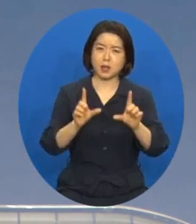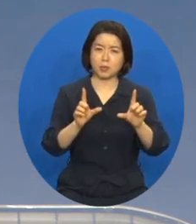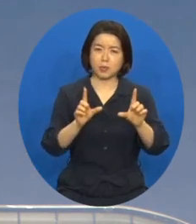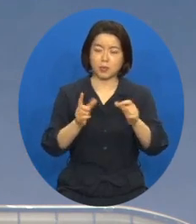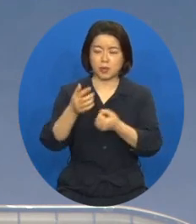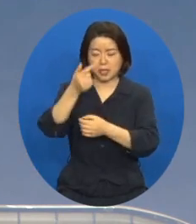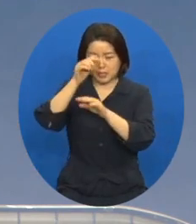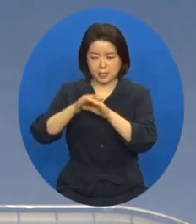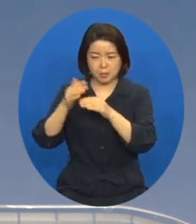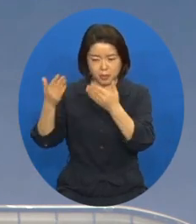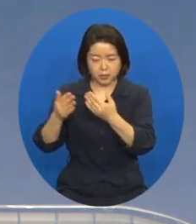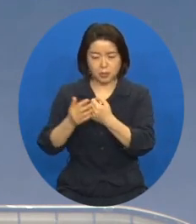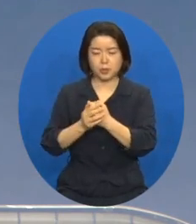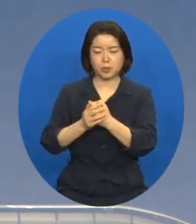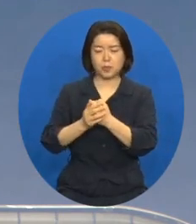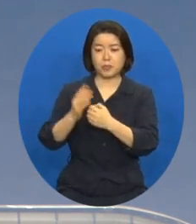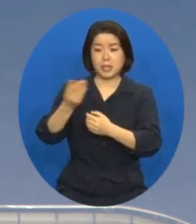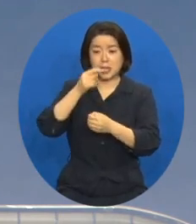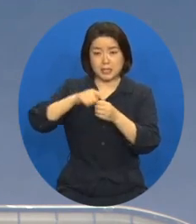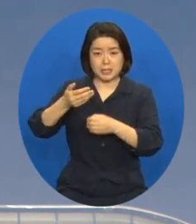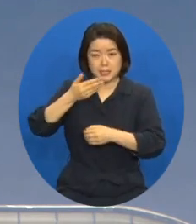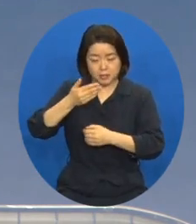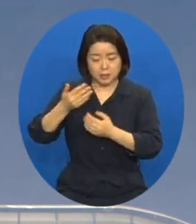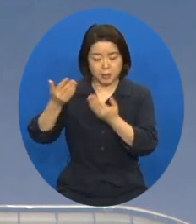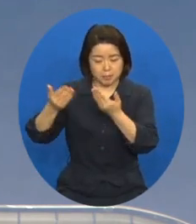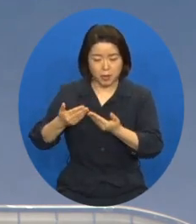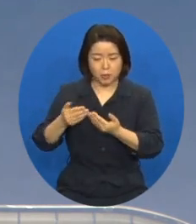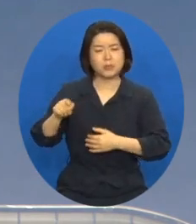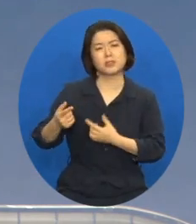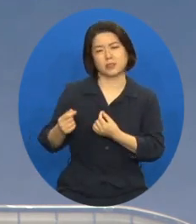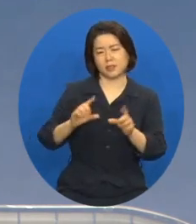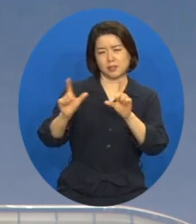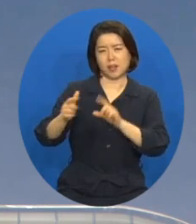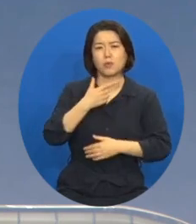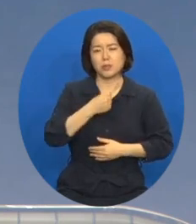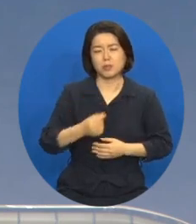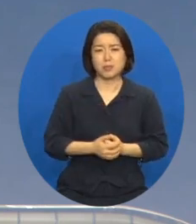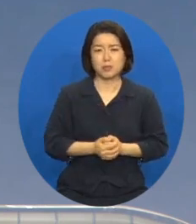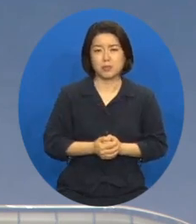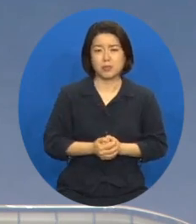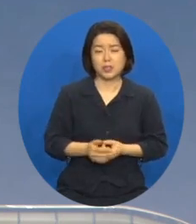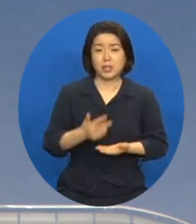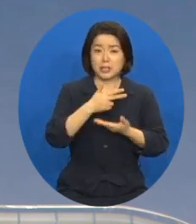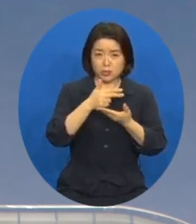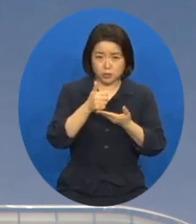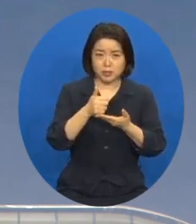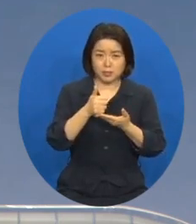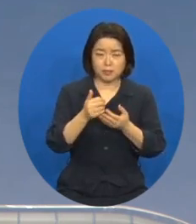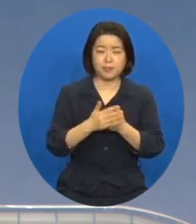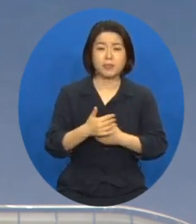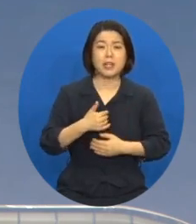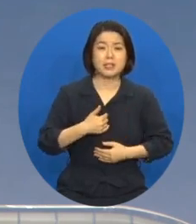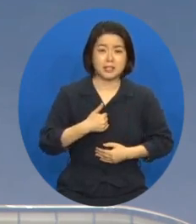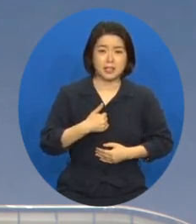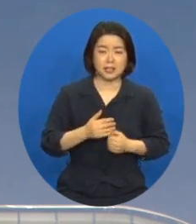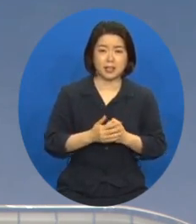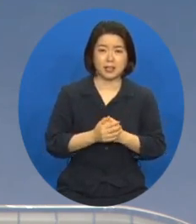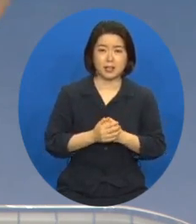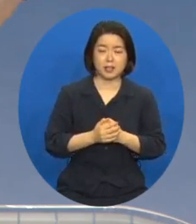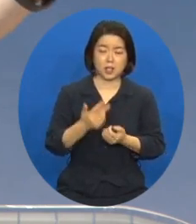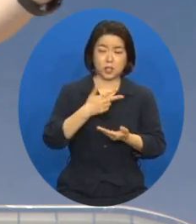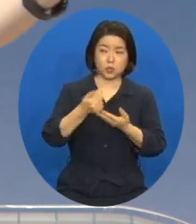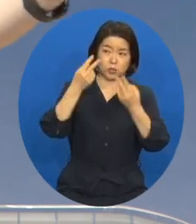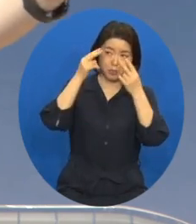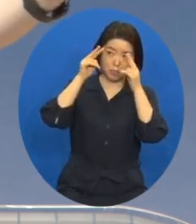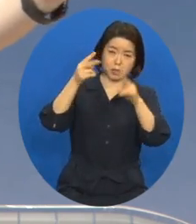예배도 드리고 성찬도 받고 그렇게 살고 싶습니다. 주님, 제게 주를